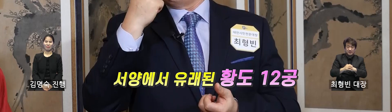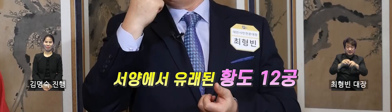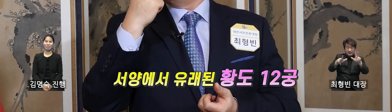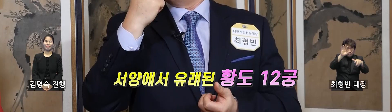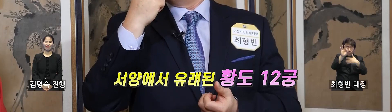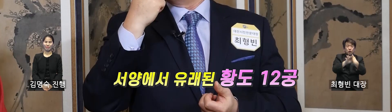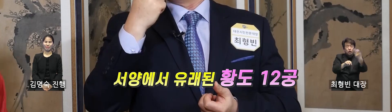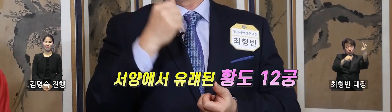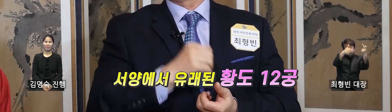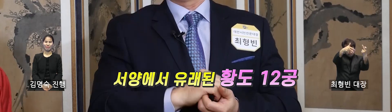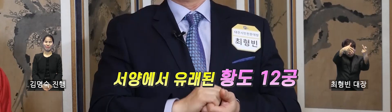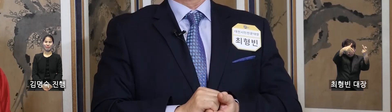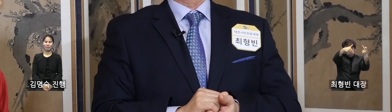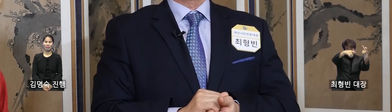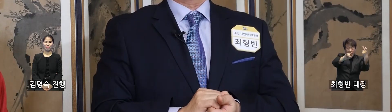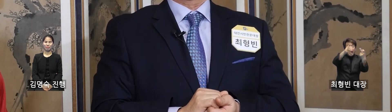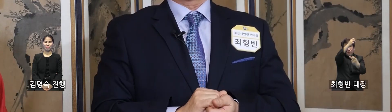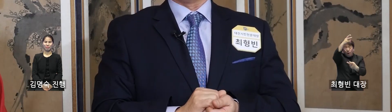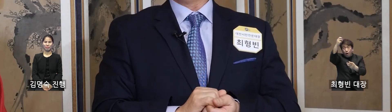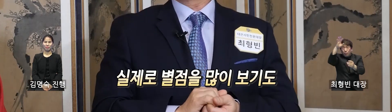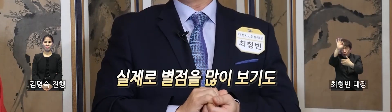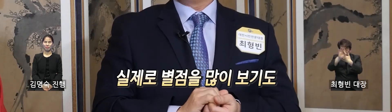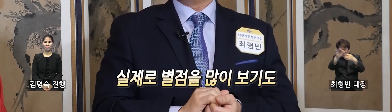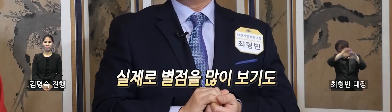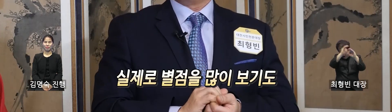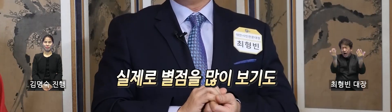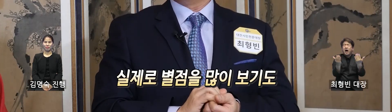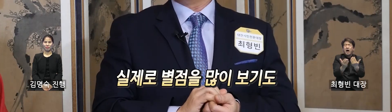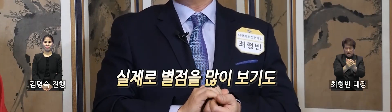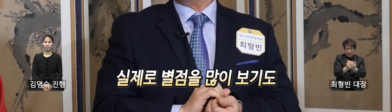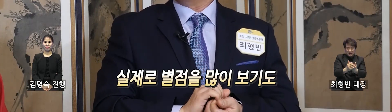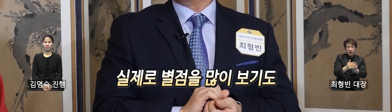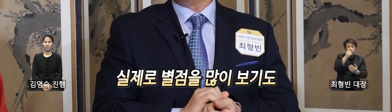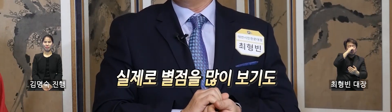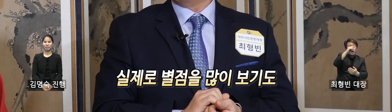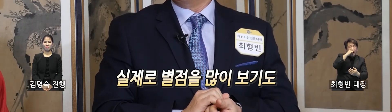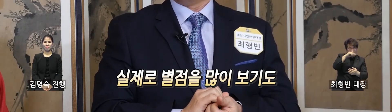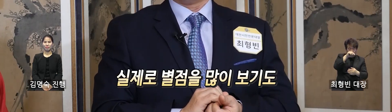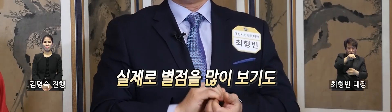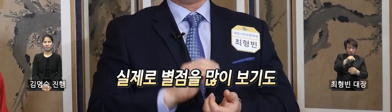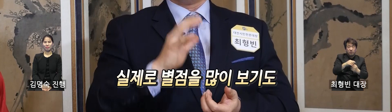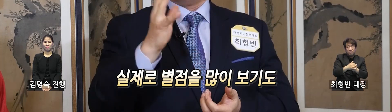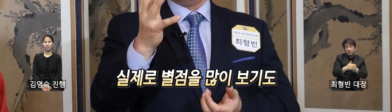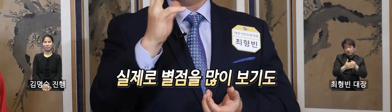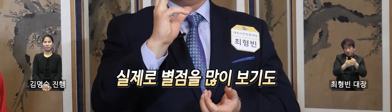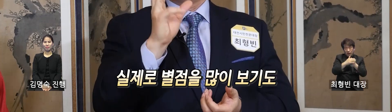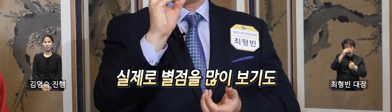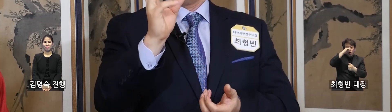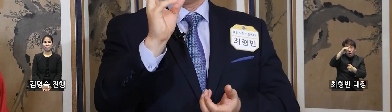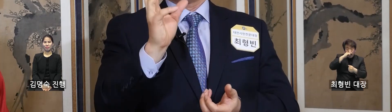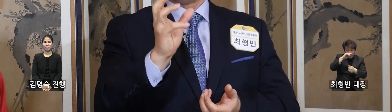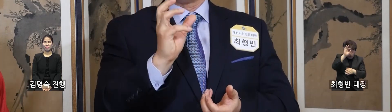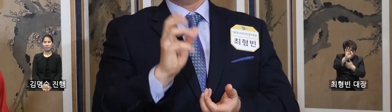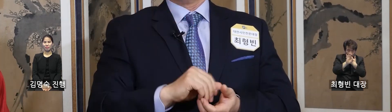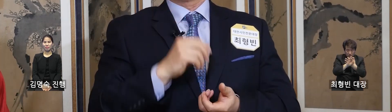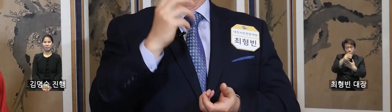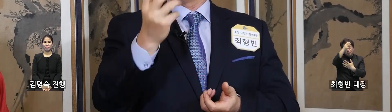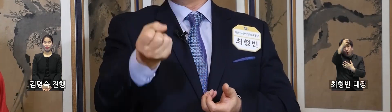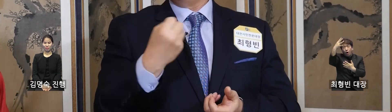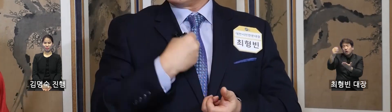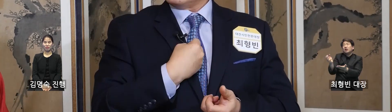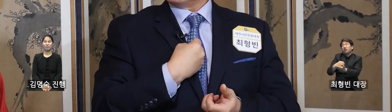돼요 어 그래서 이제 서양 연사로 별점 이라고 하는 점을 많이 보는데요 그래서 이제 그 * 자리에 따라서